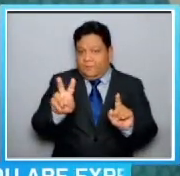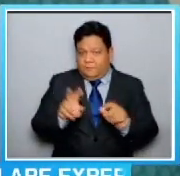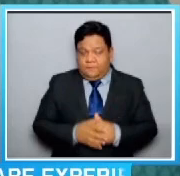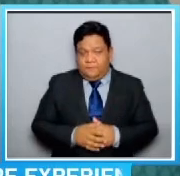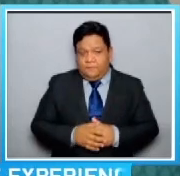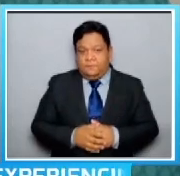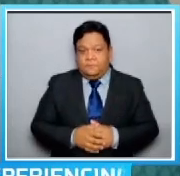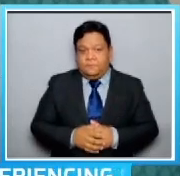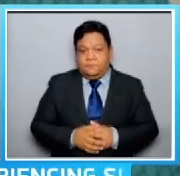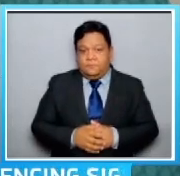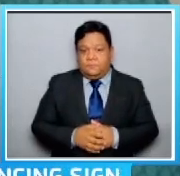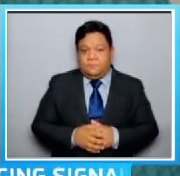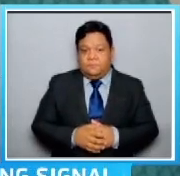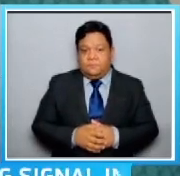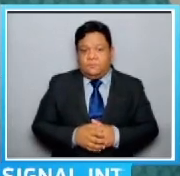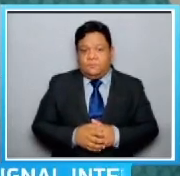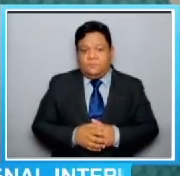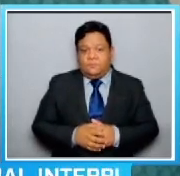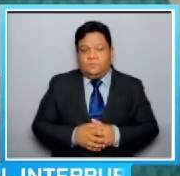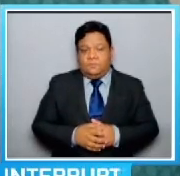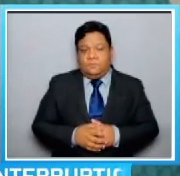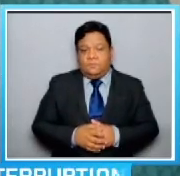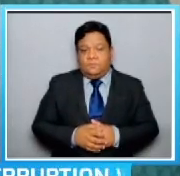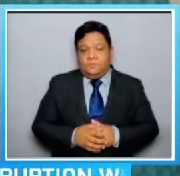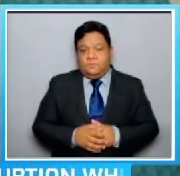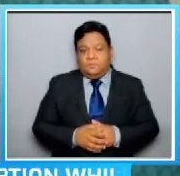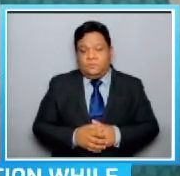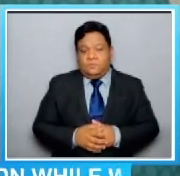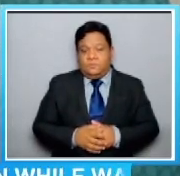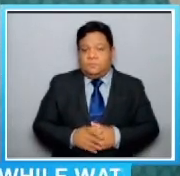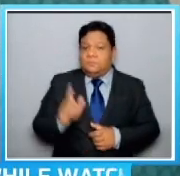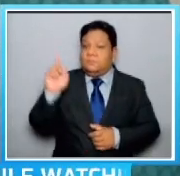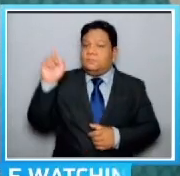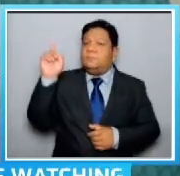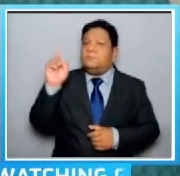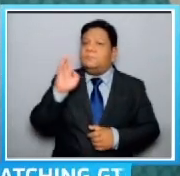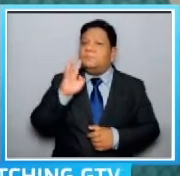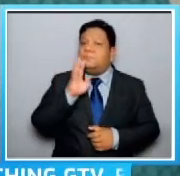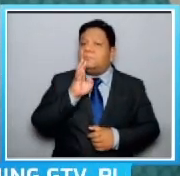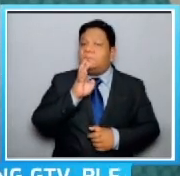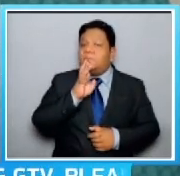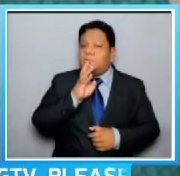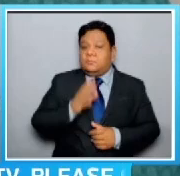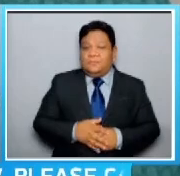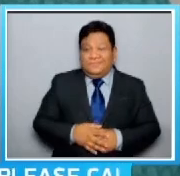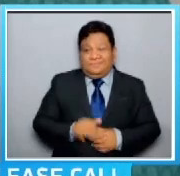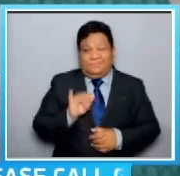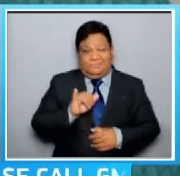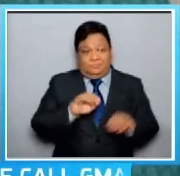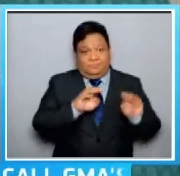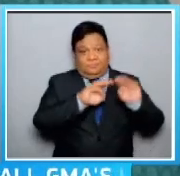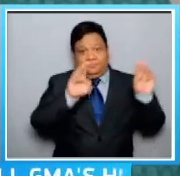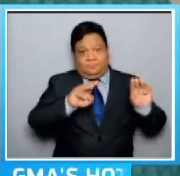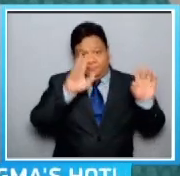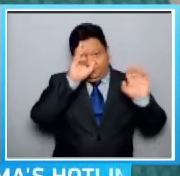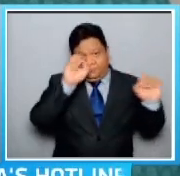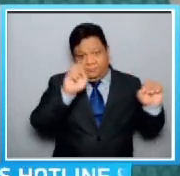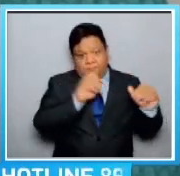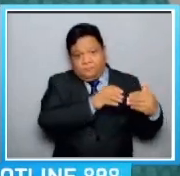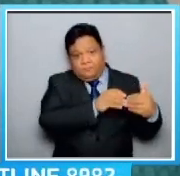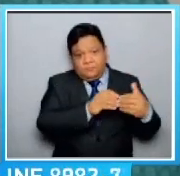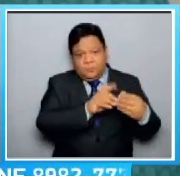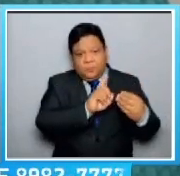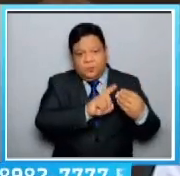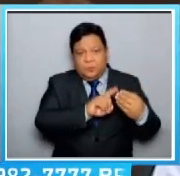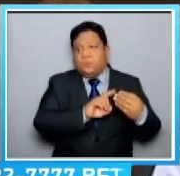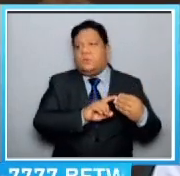I said Malacañang is being misled, right? And this was with reference to the rates that have been